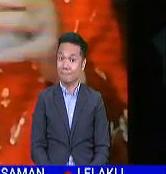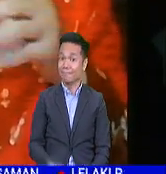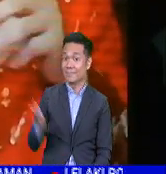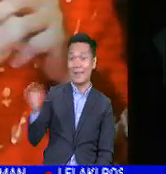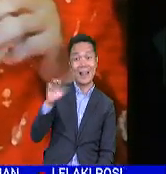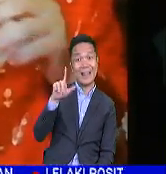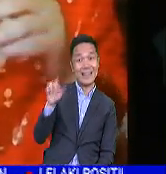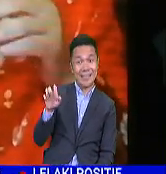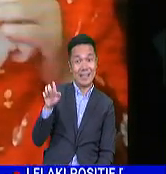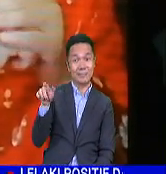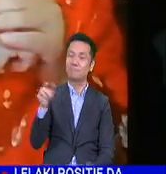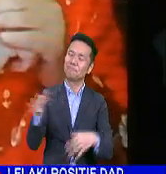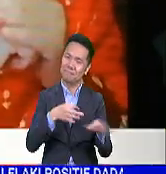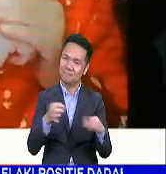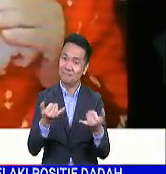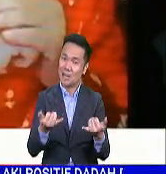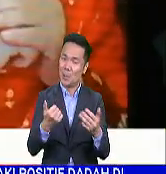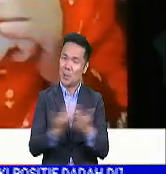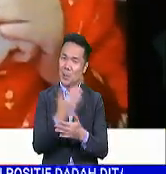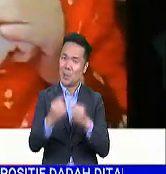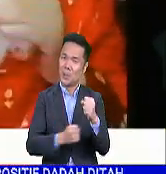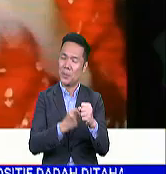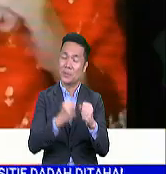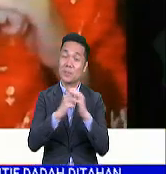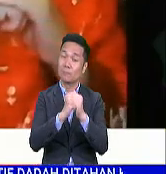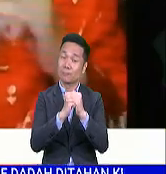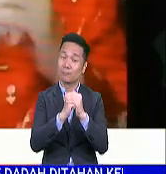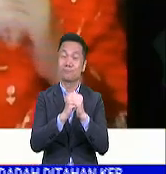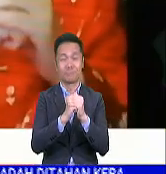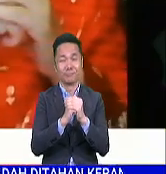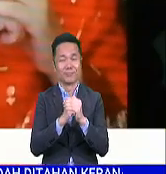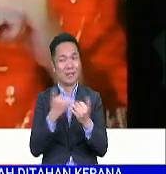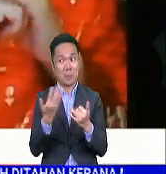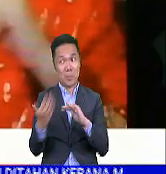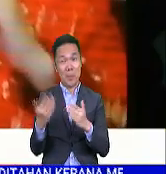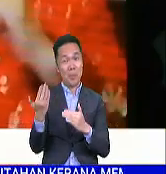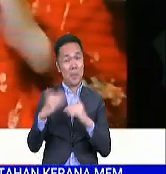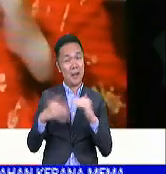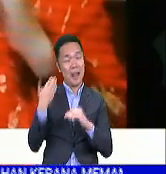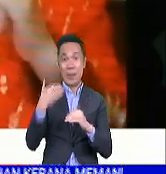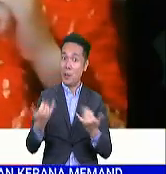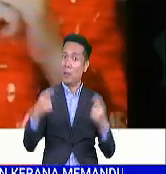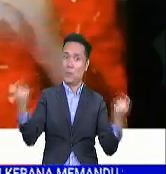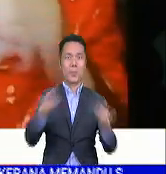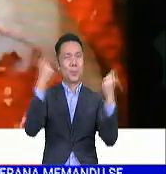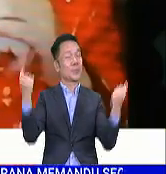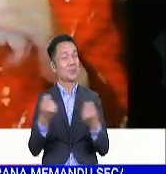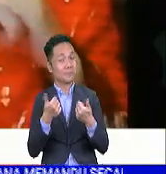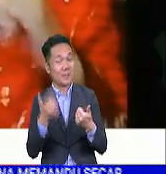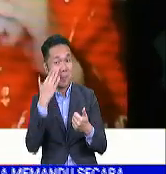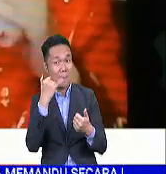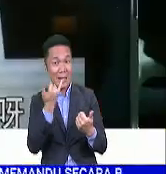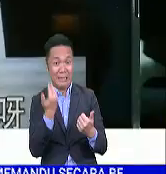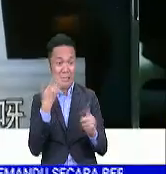Datuk Sri Lee menjelaskan sambutan Tahun Baru Cina tahun ini lebih meriah berbanding tahun lalu kerana prosedur operasi standard yang